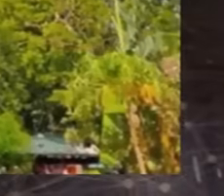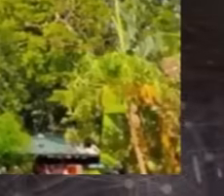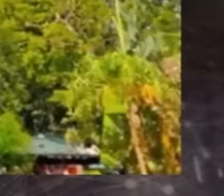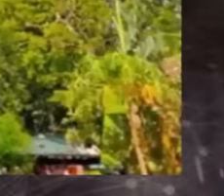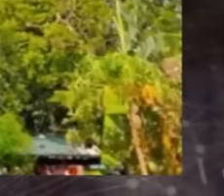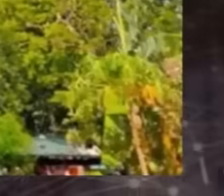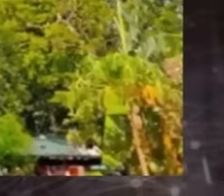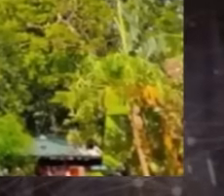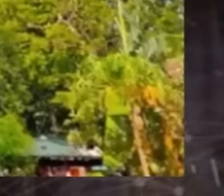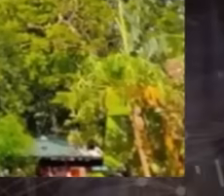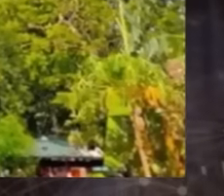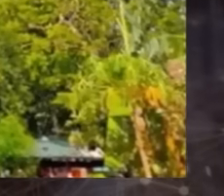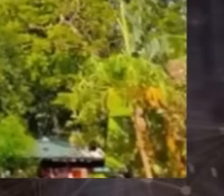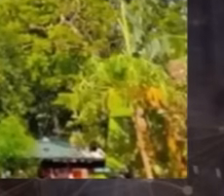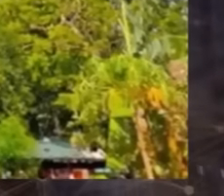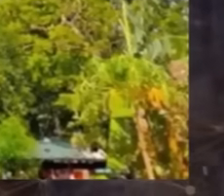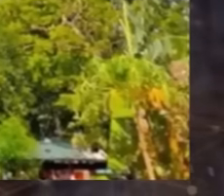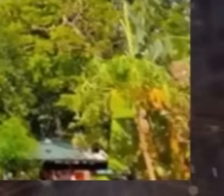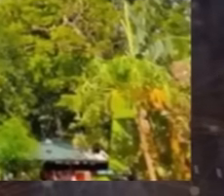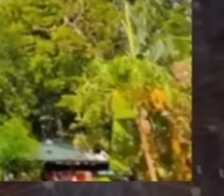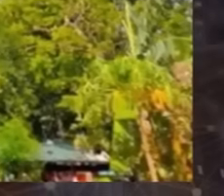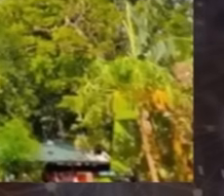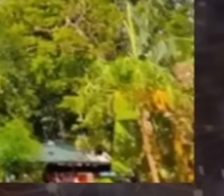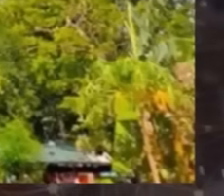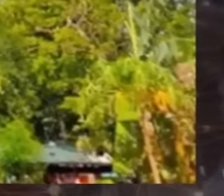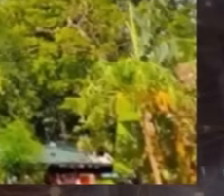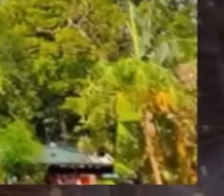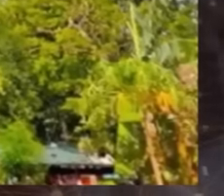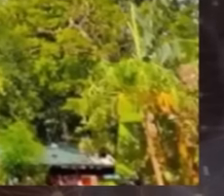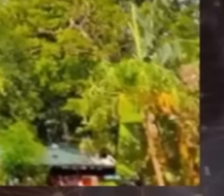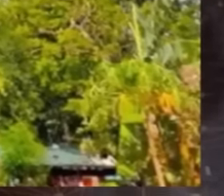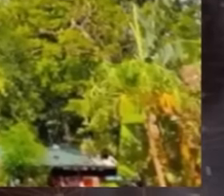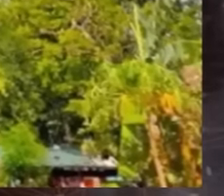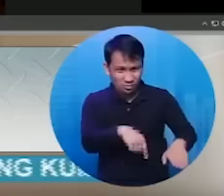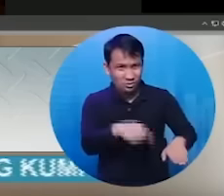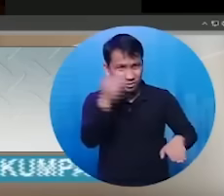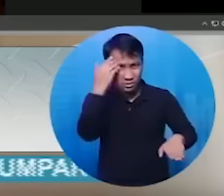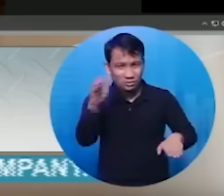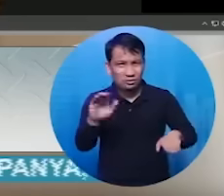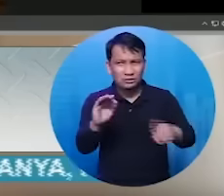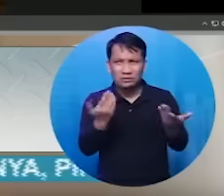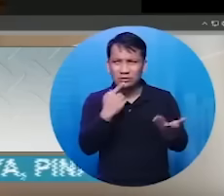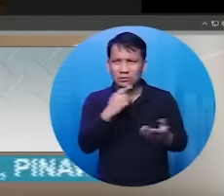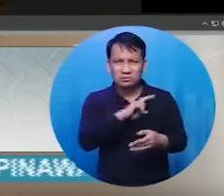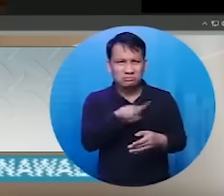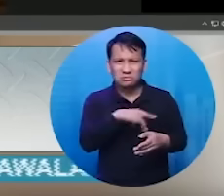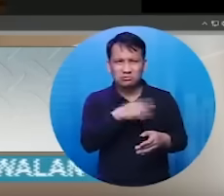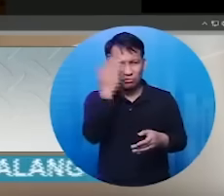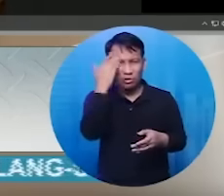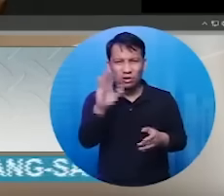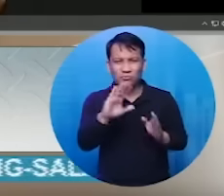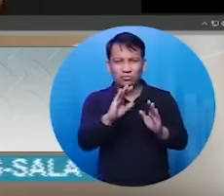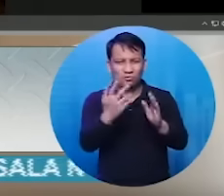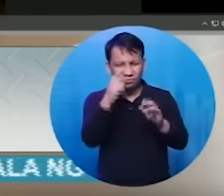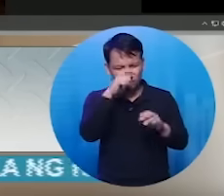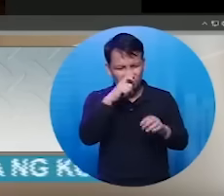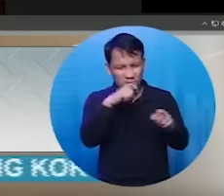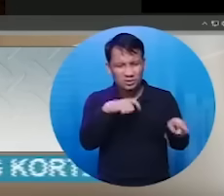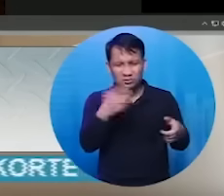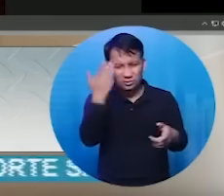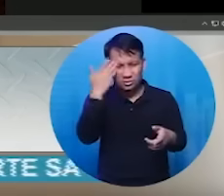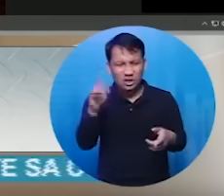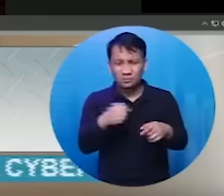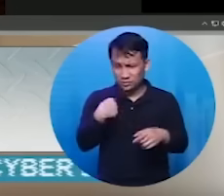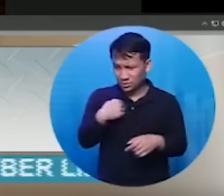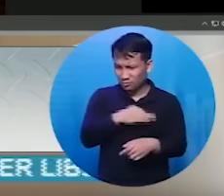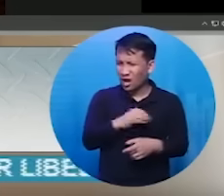ito po bang si Jim Boy na ito? Duhay Lungsod, ay kumusta ang pagkabata? Actually, hindi ko siya personally kilala kung anong edad. So ang tanong ko doon sa